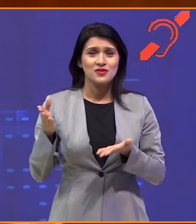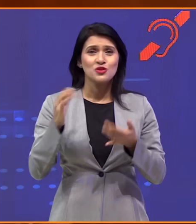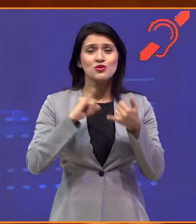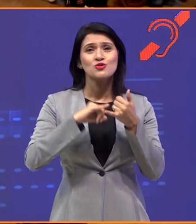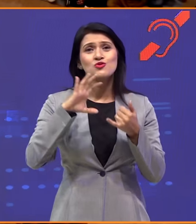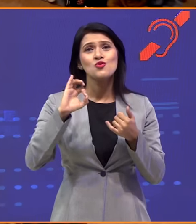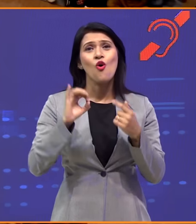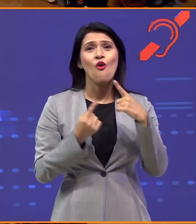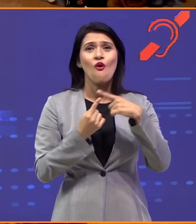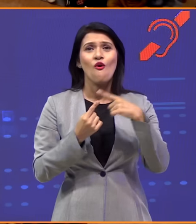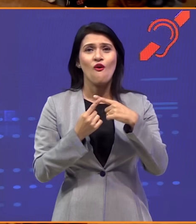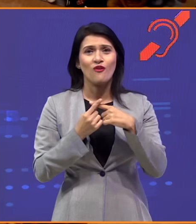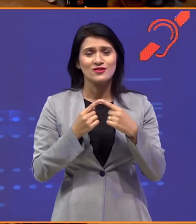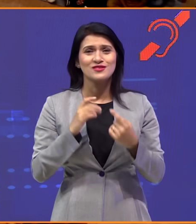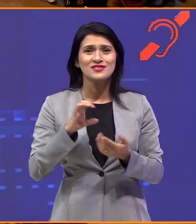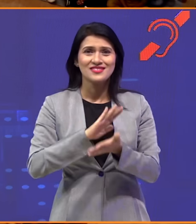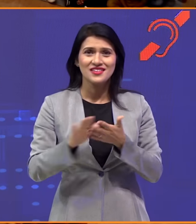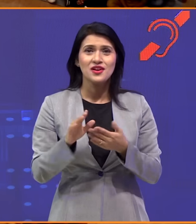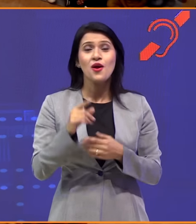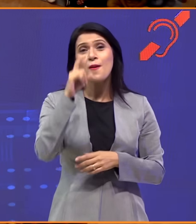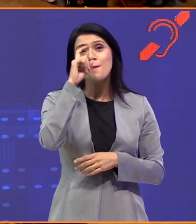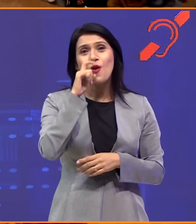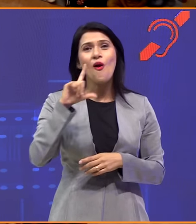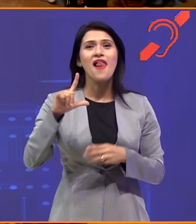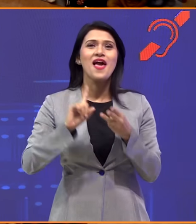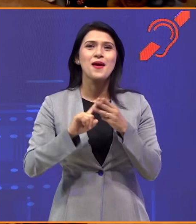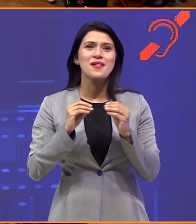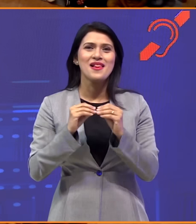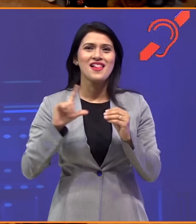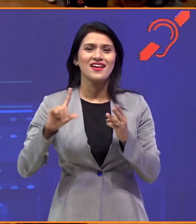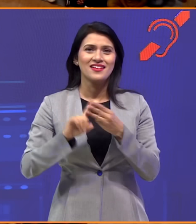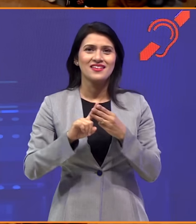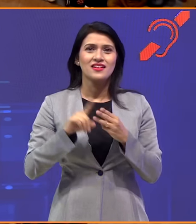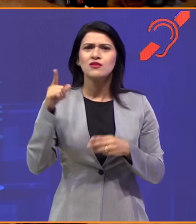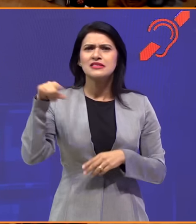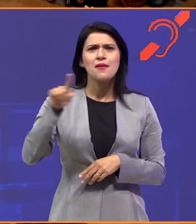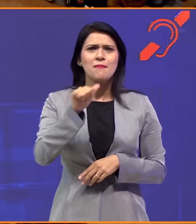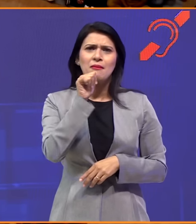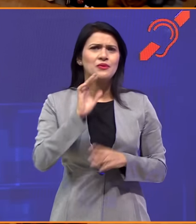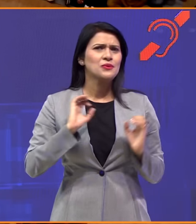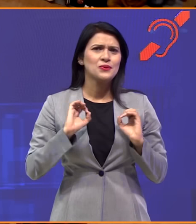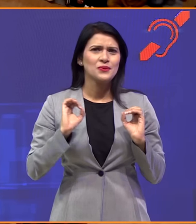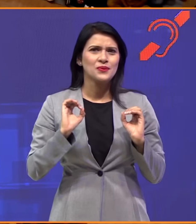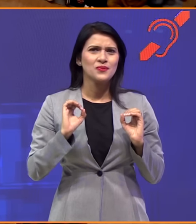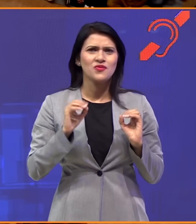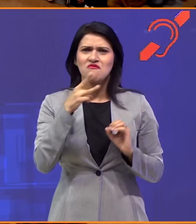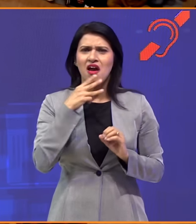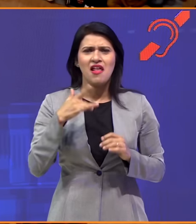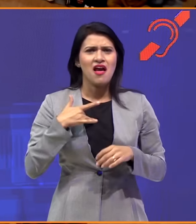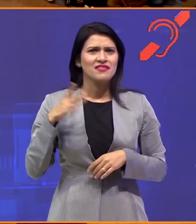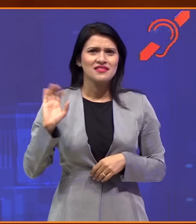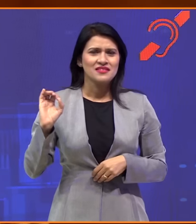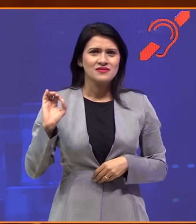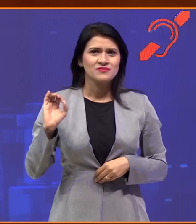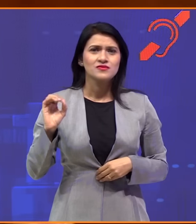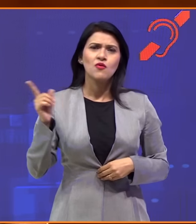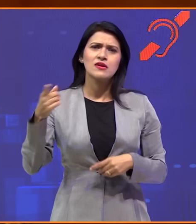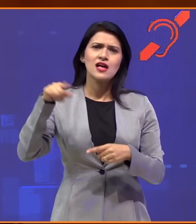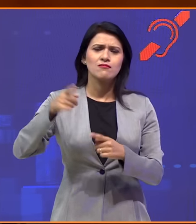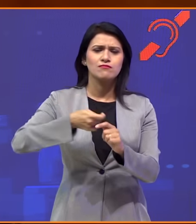रख दी ब्लू लेबल और खुद तो पीते नहीं है व उन्होंने कहा देखो मैं पीता नहीं हूं सिर्फ